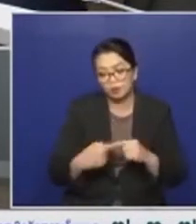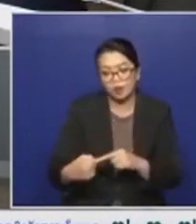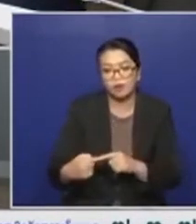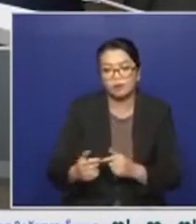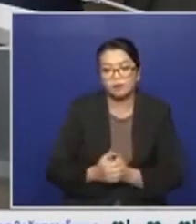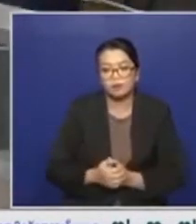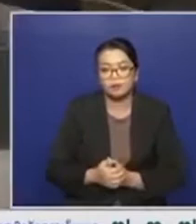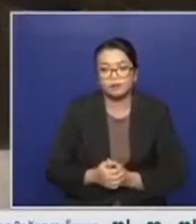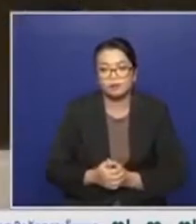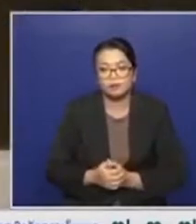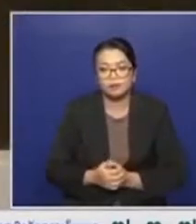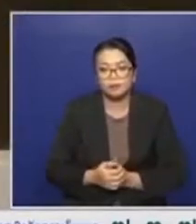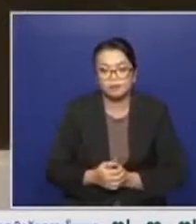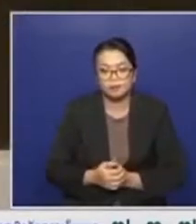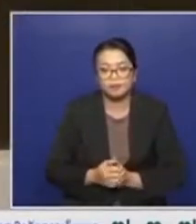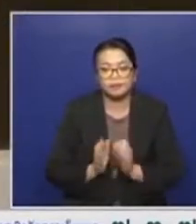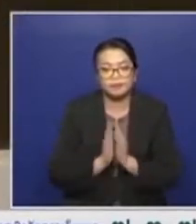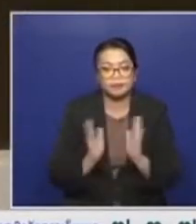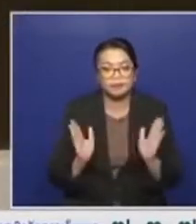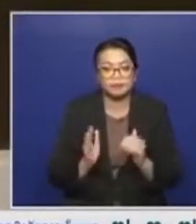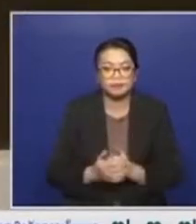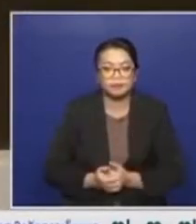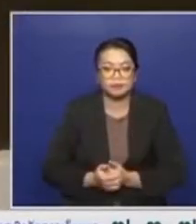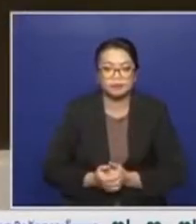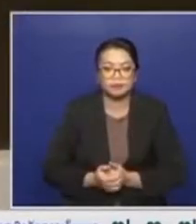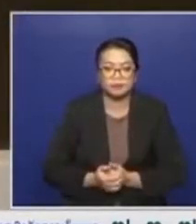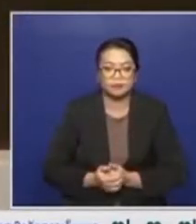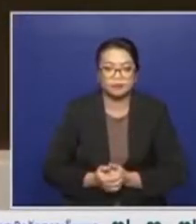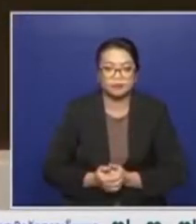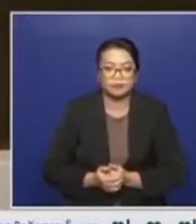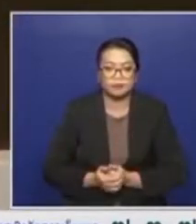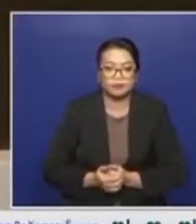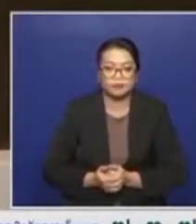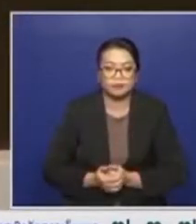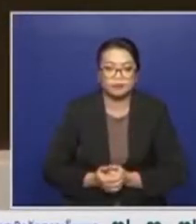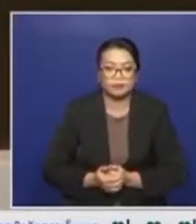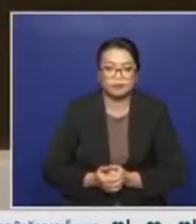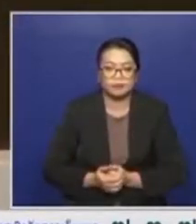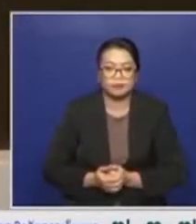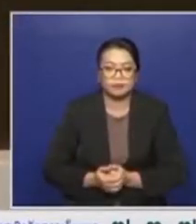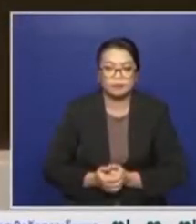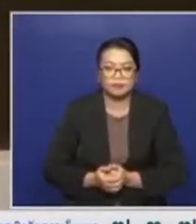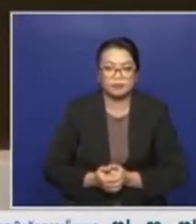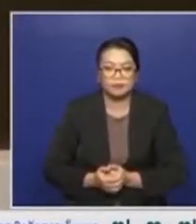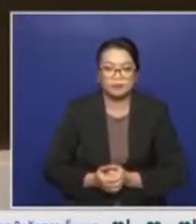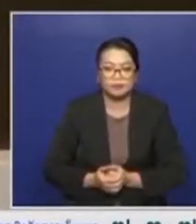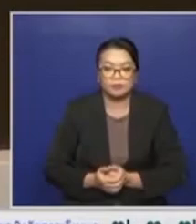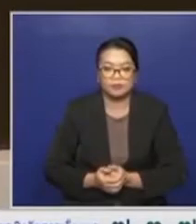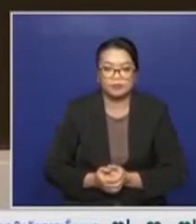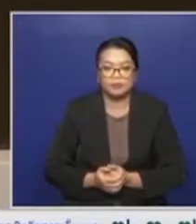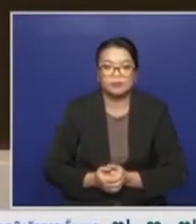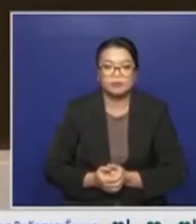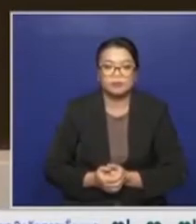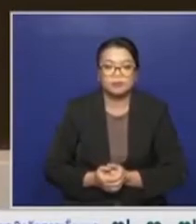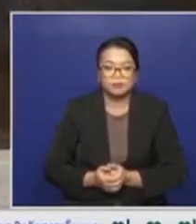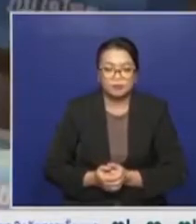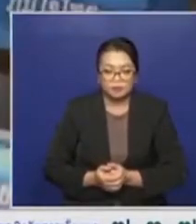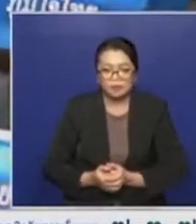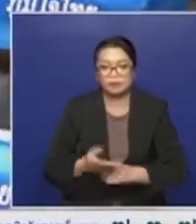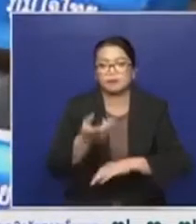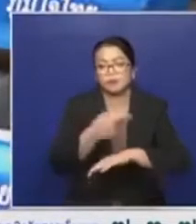บรรยากาศที่สุดนะครับครับขอบคุณครับขอบคุณท่านประธานครับชีวิตใช่ครับท่านประธานครับ